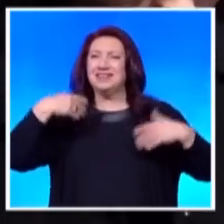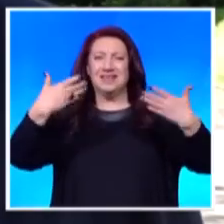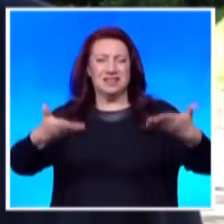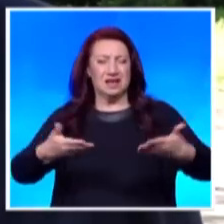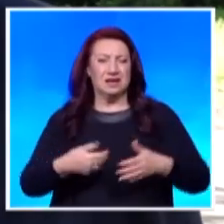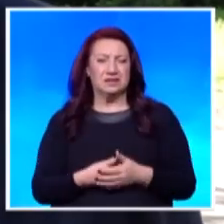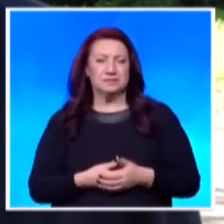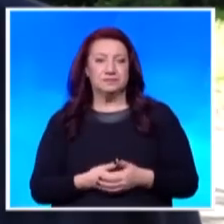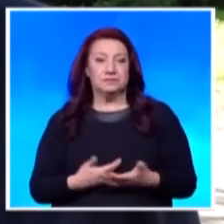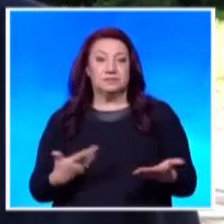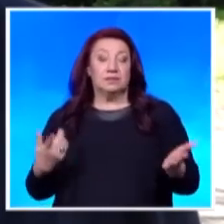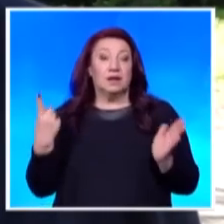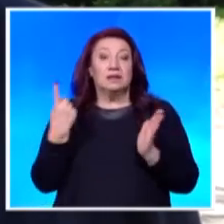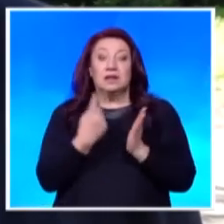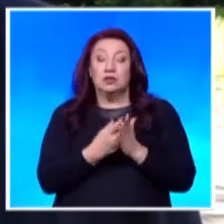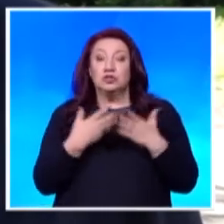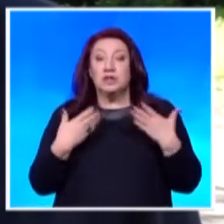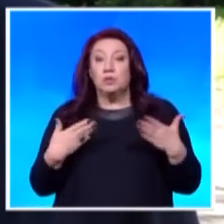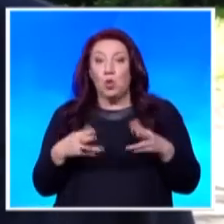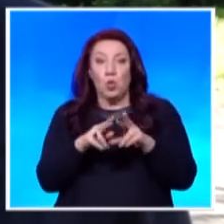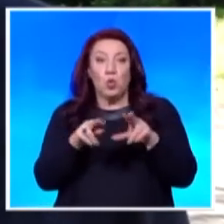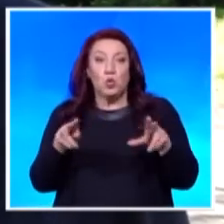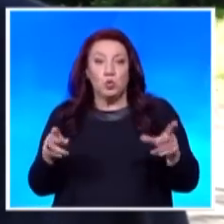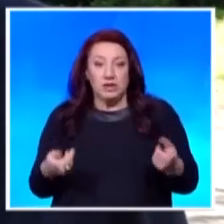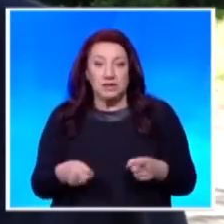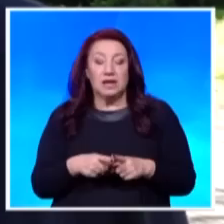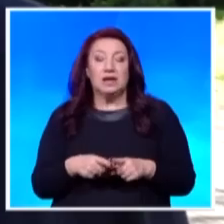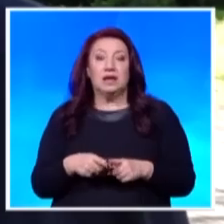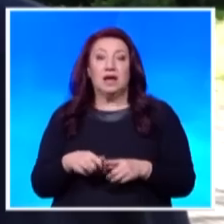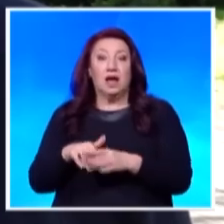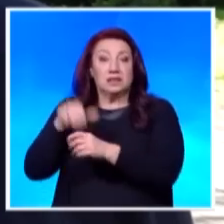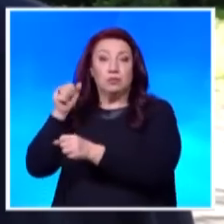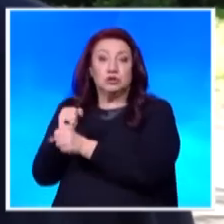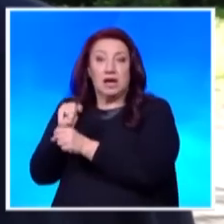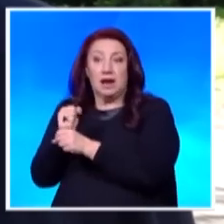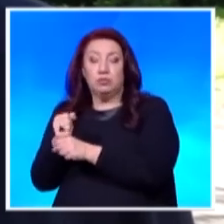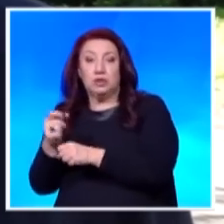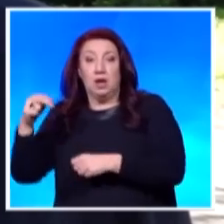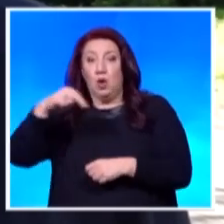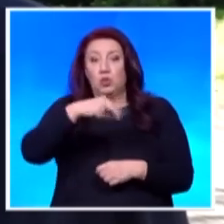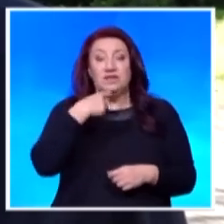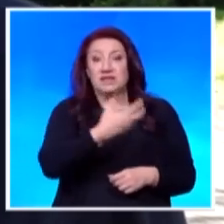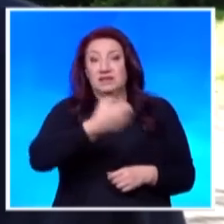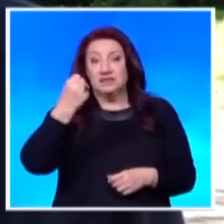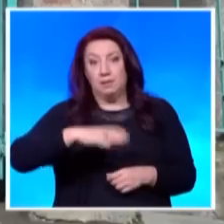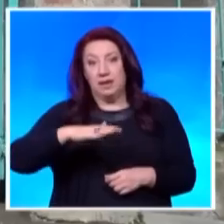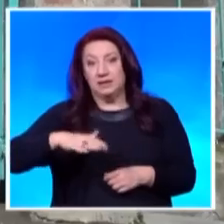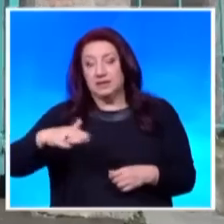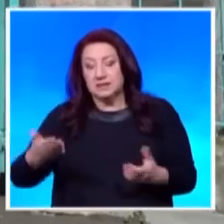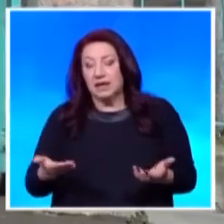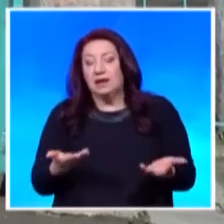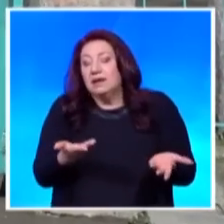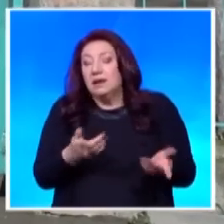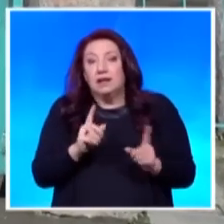от родителите на въпросните деца да напуснат работа, за да могат да преорганизират деня си и да се съобразят с това,